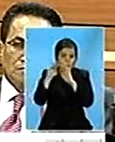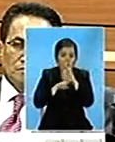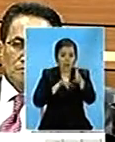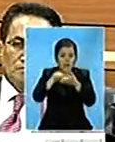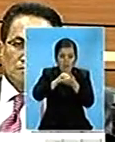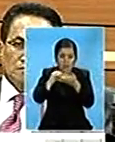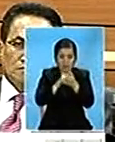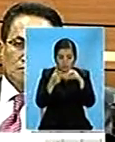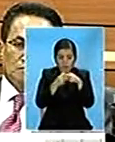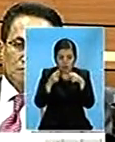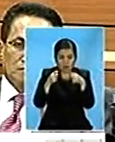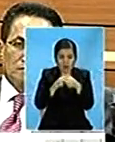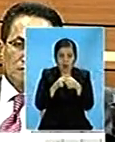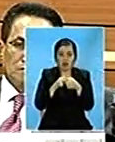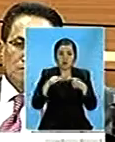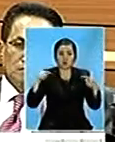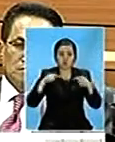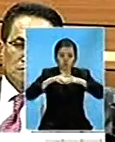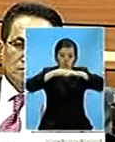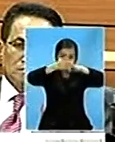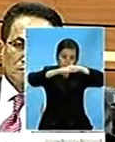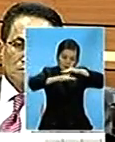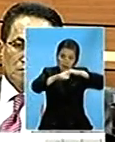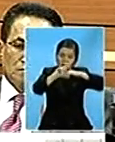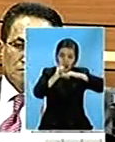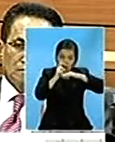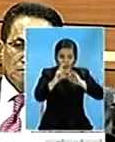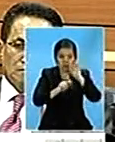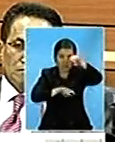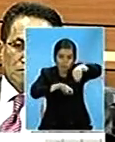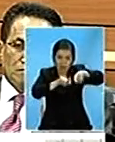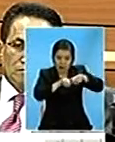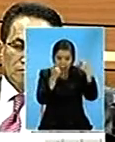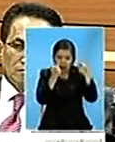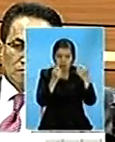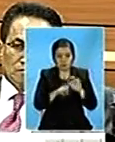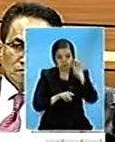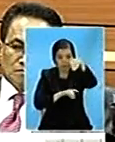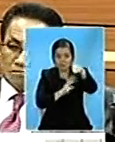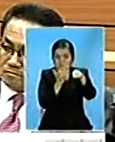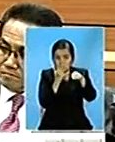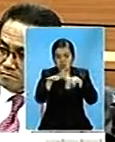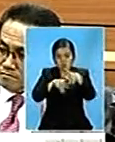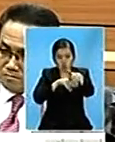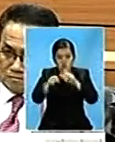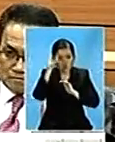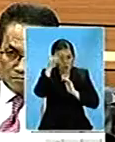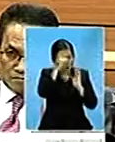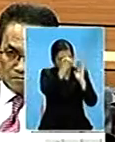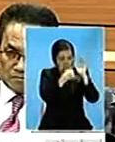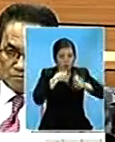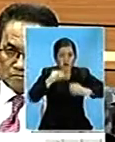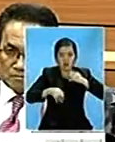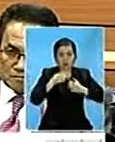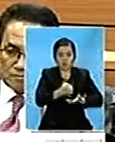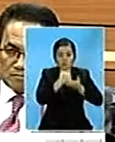อนเรื่องถนนชำรุดทรุดโทรมสะพานขาดหรือไม่มีสะพานในชุมชนชนบทที่เดือดร้อนอย่าง